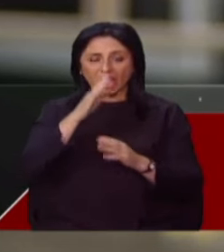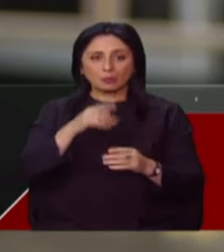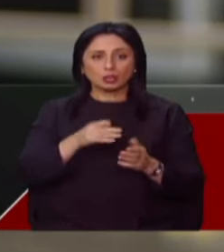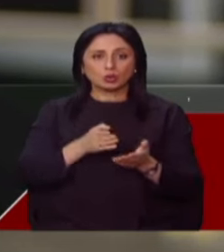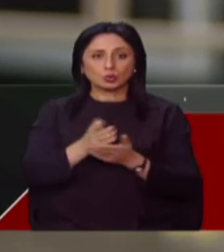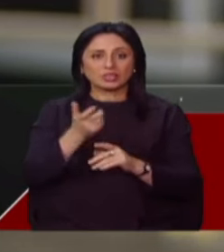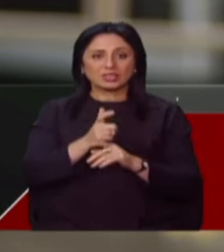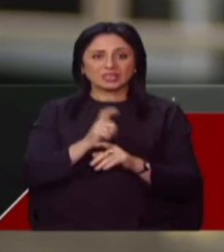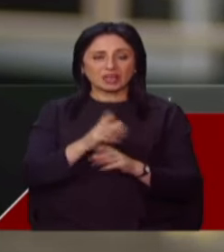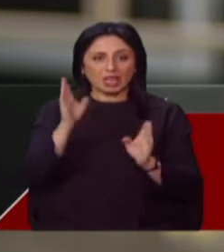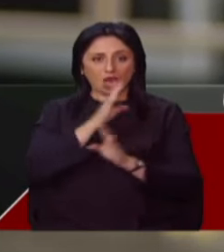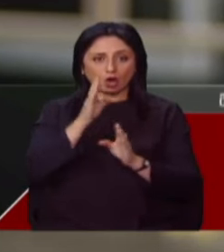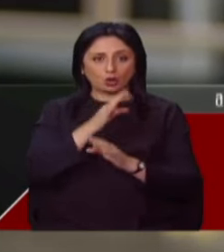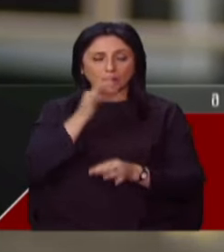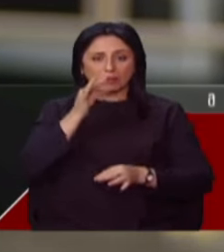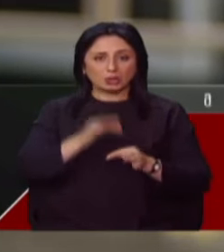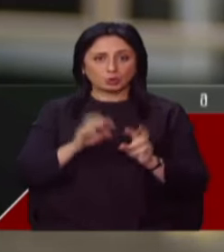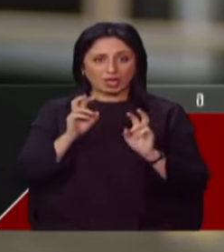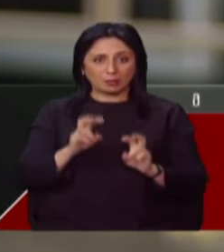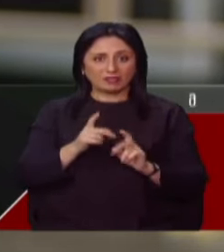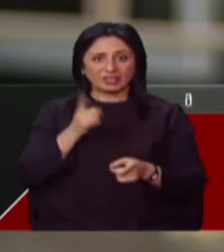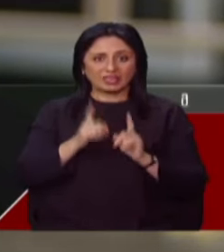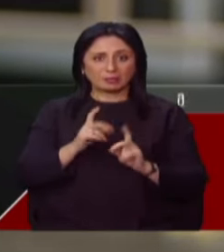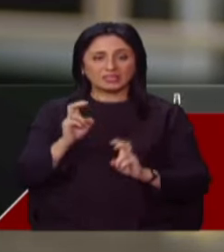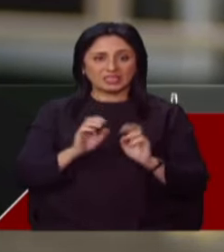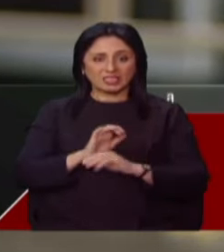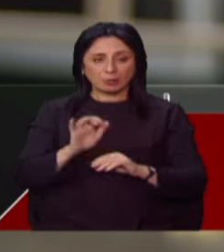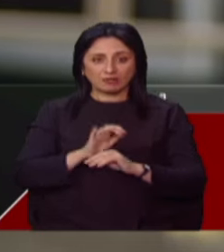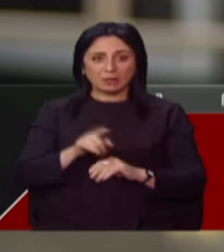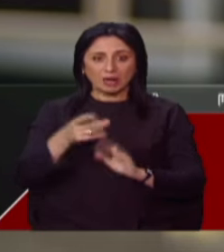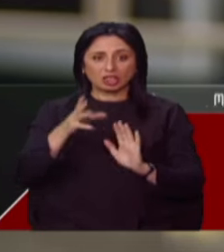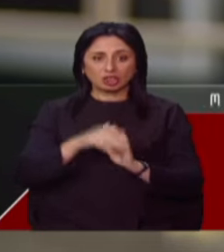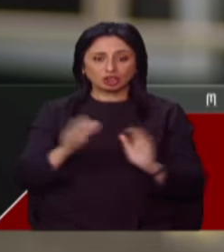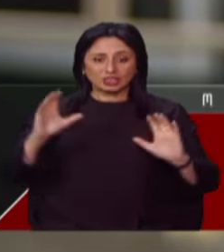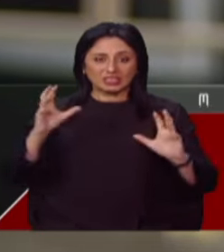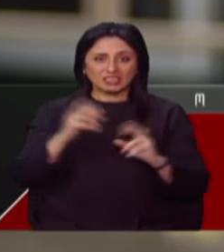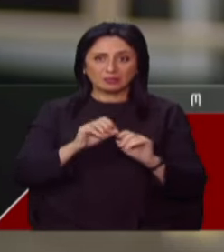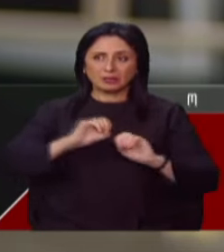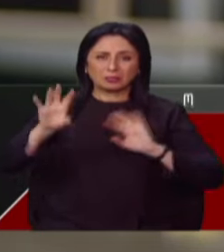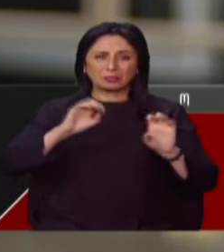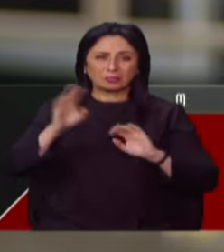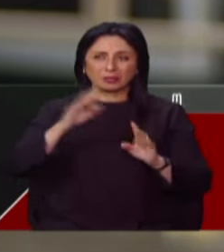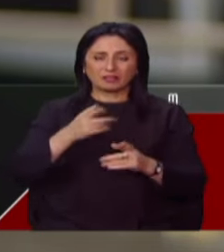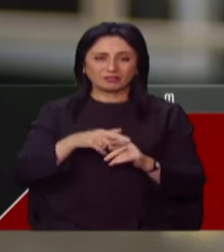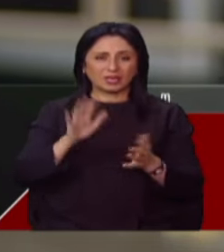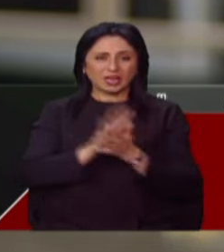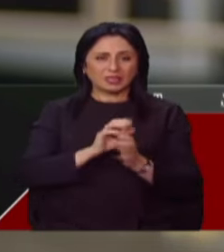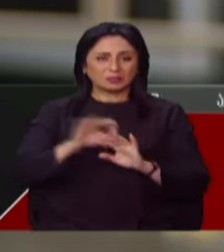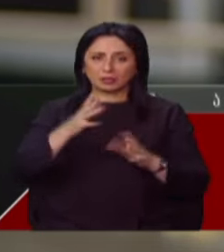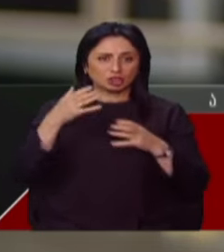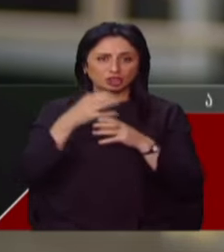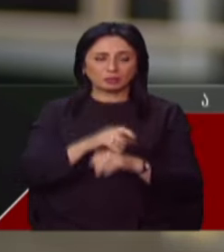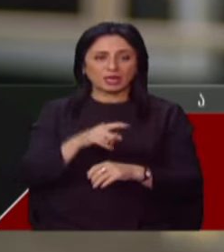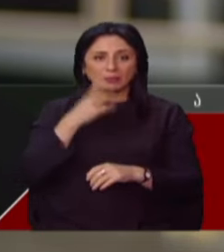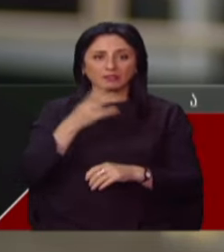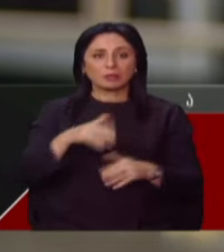კუთხით ძალიან ეკოლოგიურად პასუხისმგებლიან მდგრად საწარმოებლად, მათ შორის შემცირდა გაფრთხილებები, შემცირდა ზემოქმედება გარემოზე, რაც